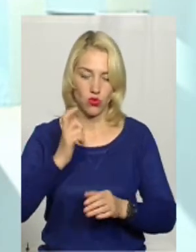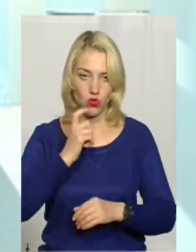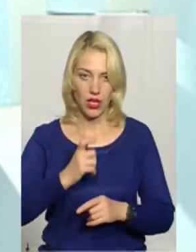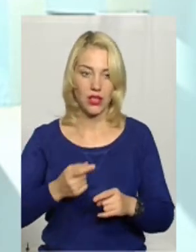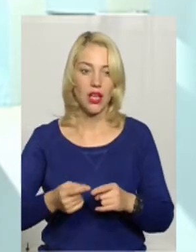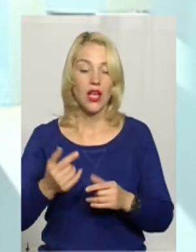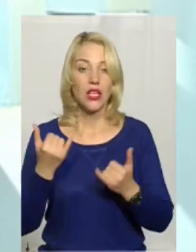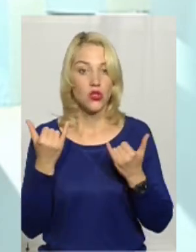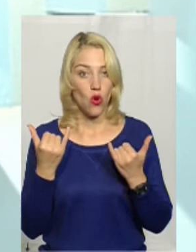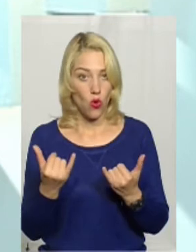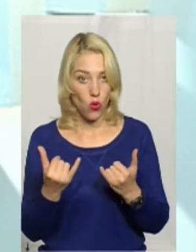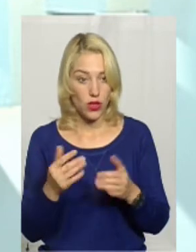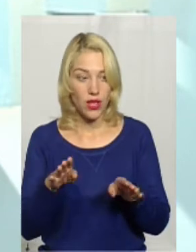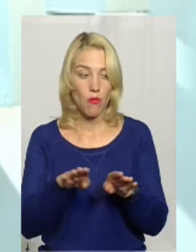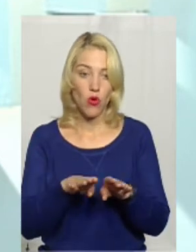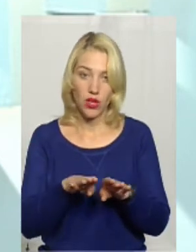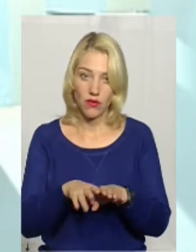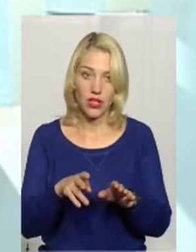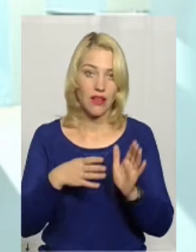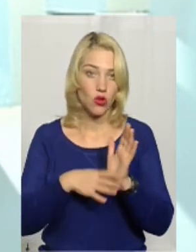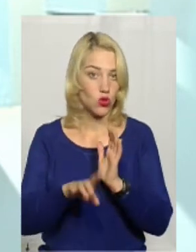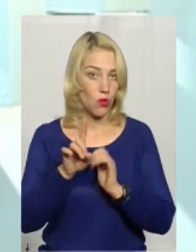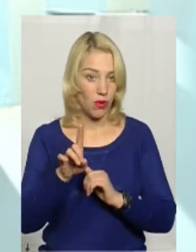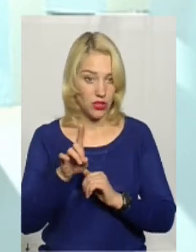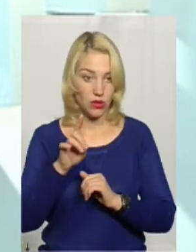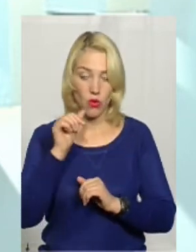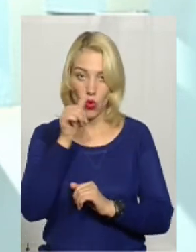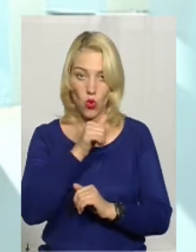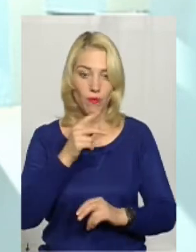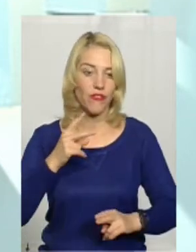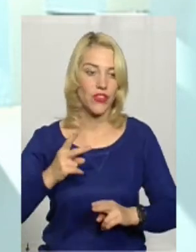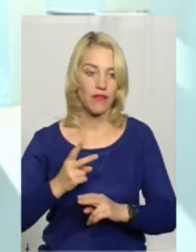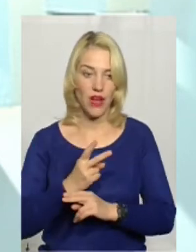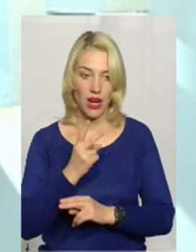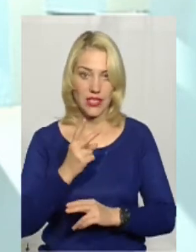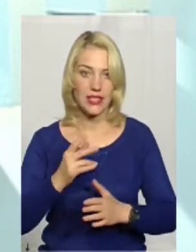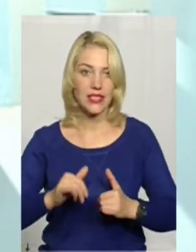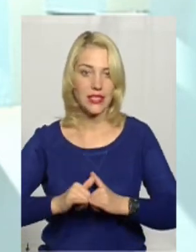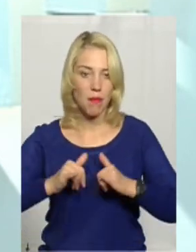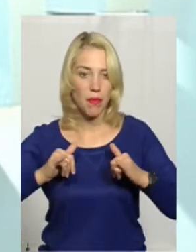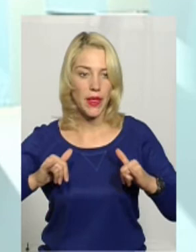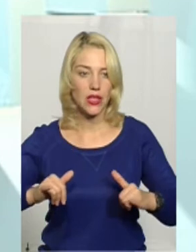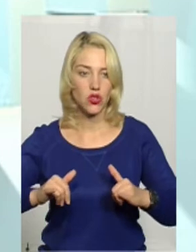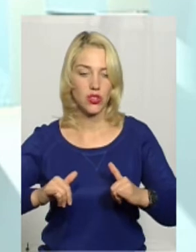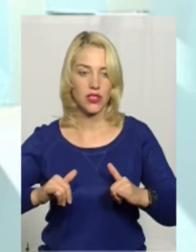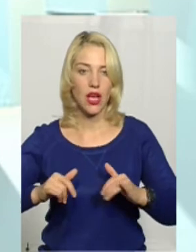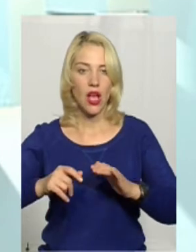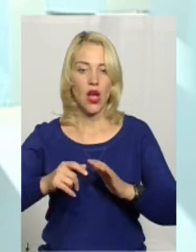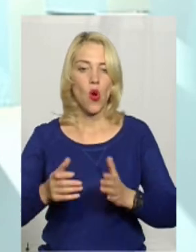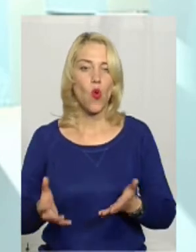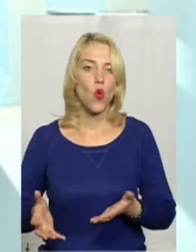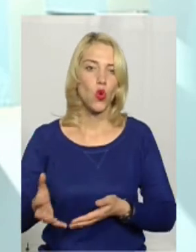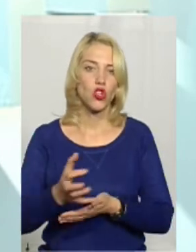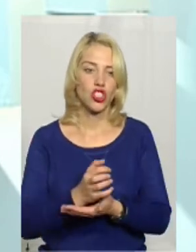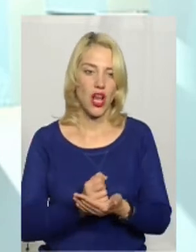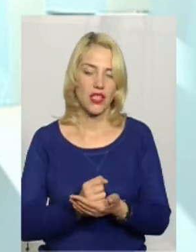сьогодні, порівняно з 91-м роком, в два рази збільшилося видобуток, ну,